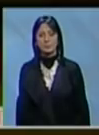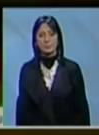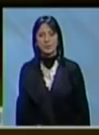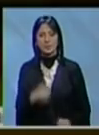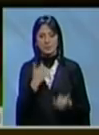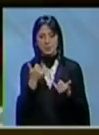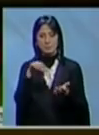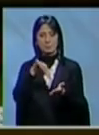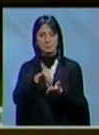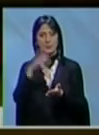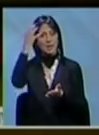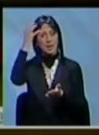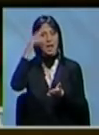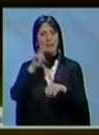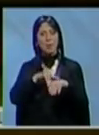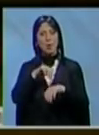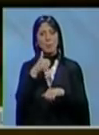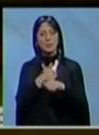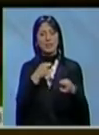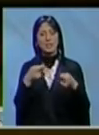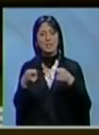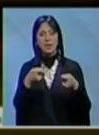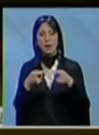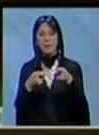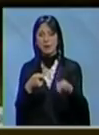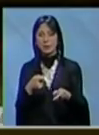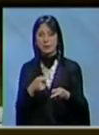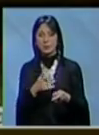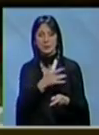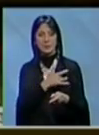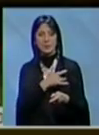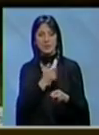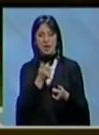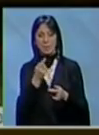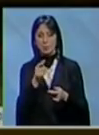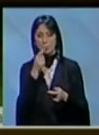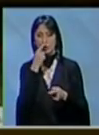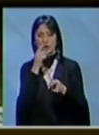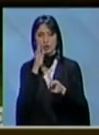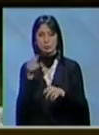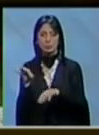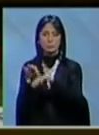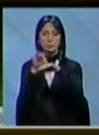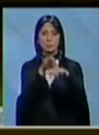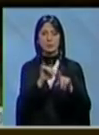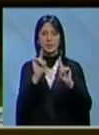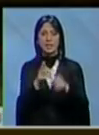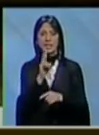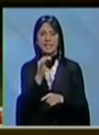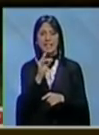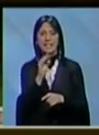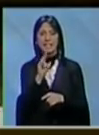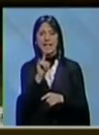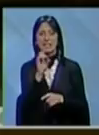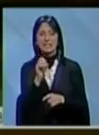Ვასილ, ჩვენ ახლა ვიმყოფებით თელავში პოლიციის მთავარ სამართველოსთან, სადაც სავარაუდოდ სულ რამდენიმე წუთში გადმოიყვანენ დაკავებულ დავით